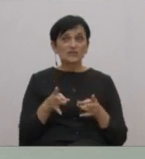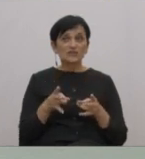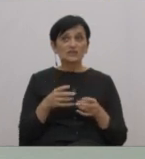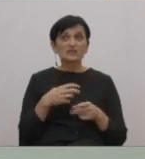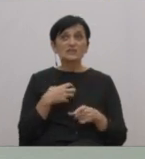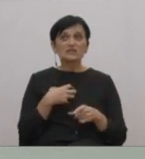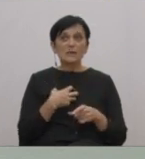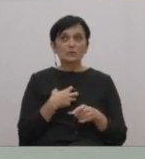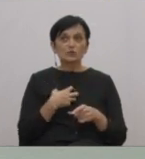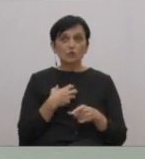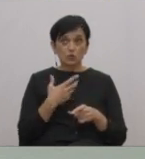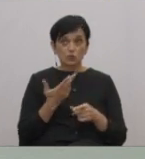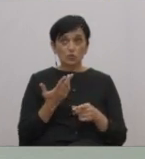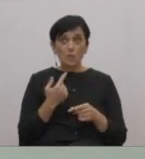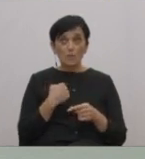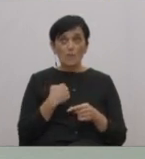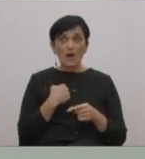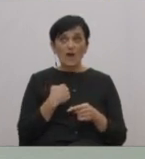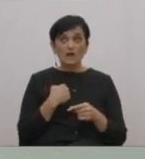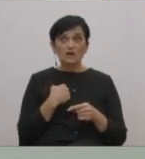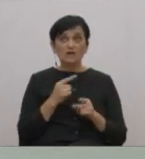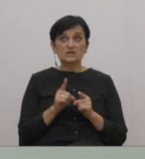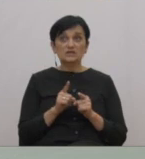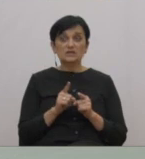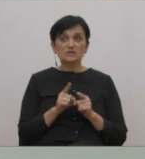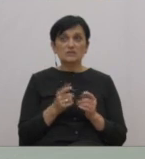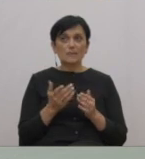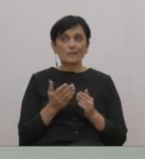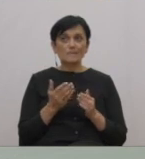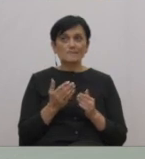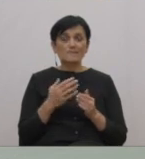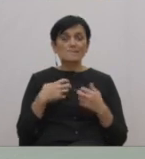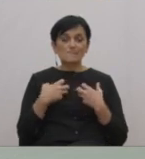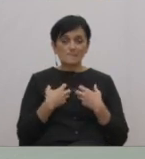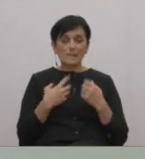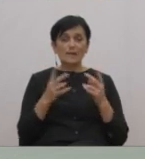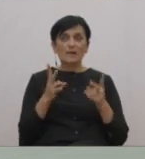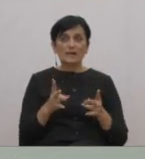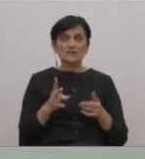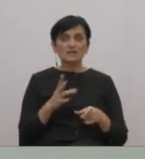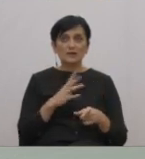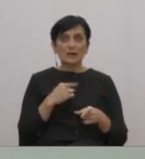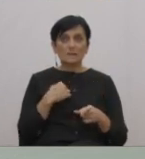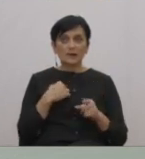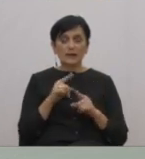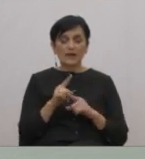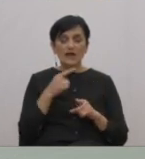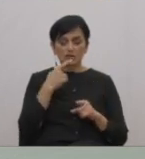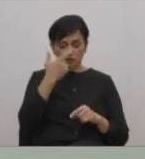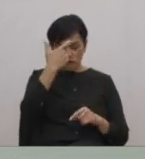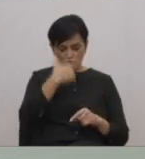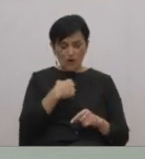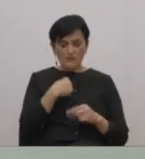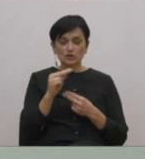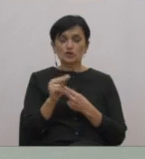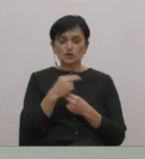sunt, cu halul. Tavistavat, mece hasuara, isam, sam suharu, incidenti, me asevet cu ei, ce am tavzat, mi-mi vrea ce